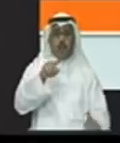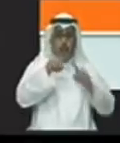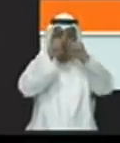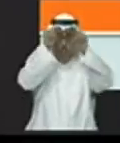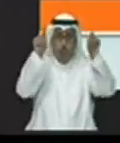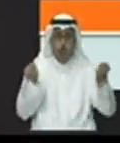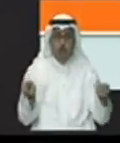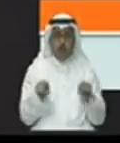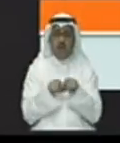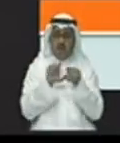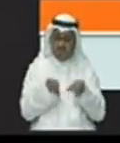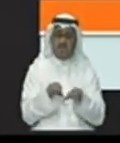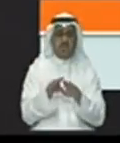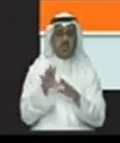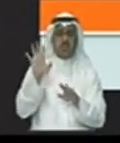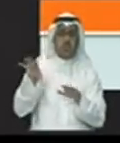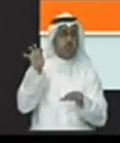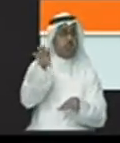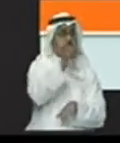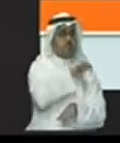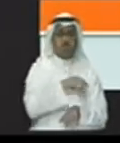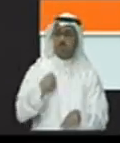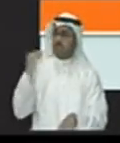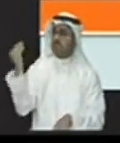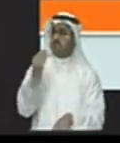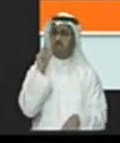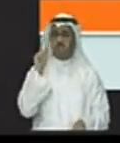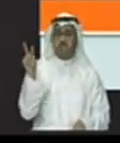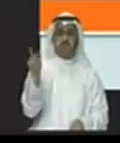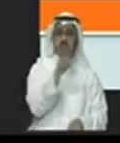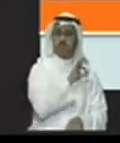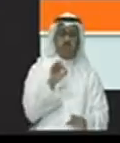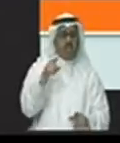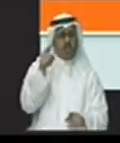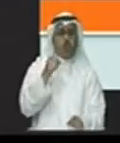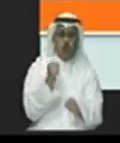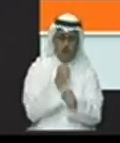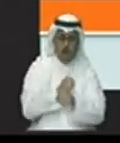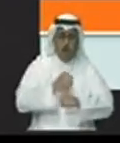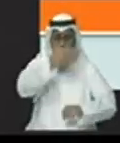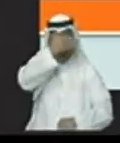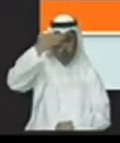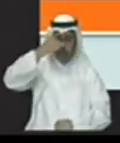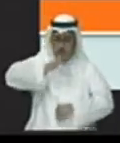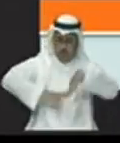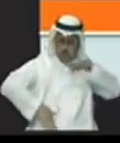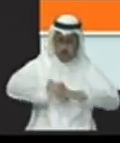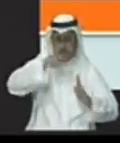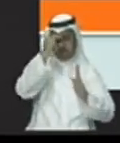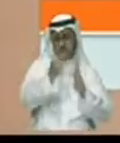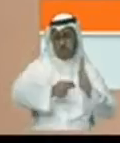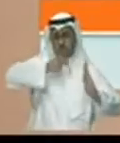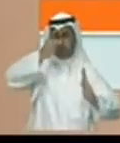فيه الفنان عن مشاعره الداخلية، ويبين لنا كيف كرس الفنان خبرات فنه في هذا